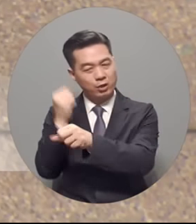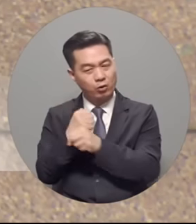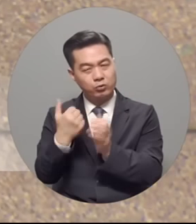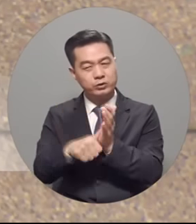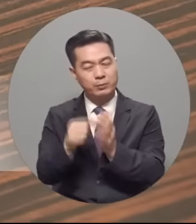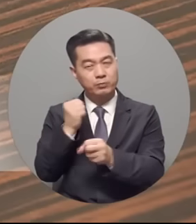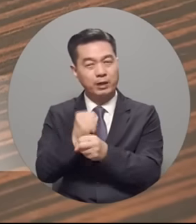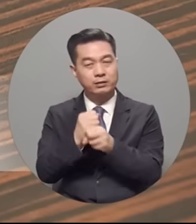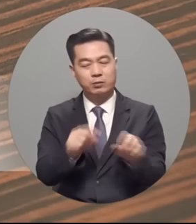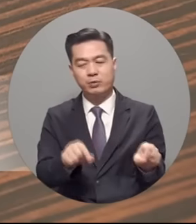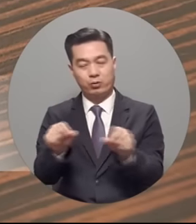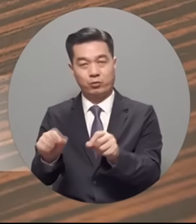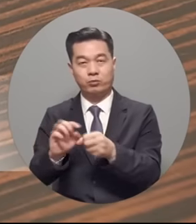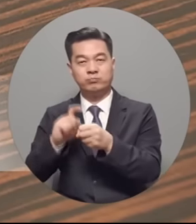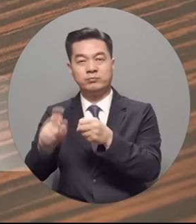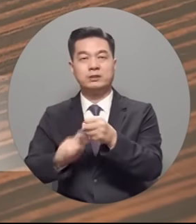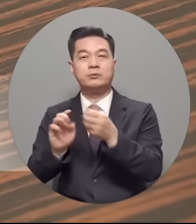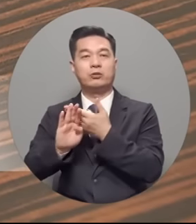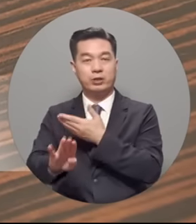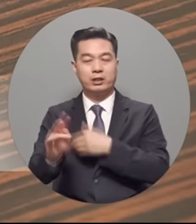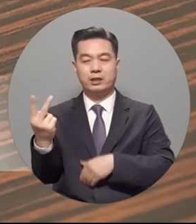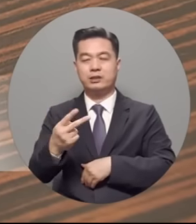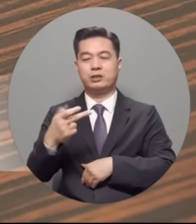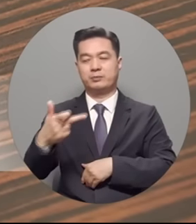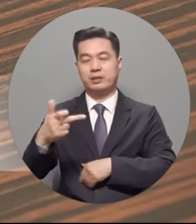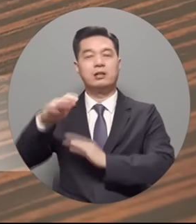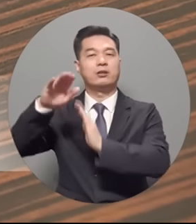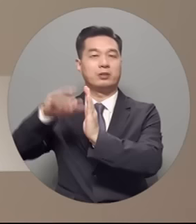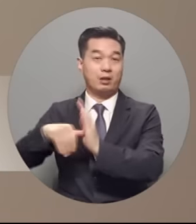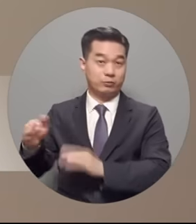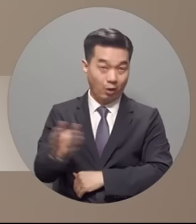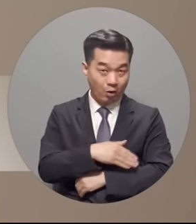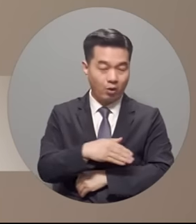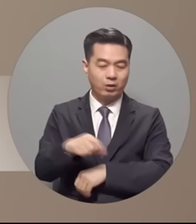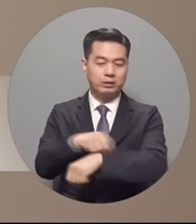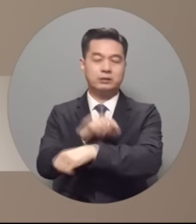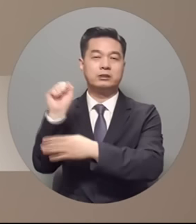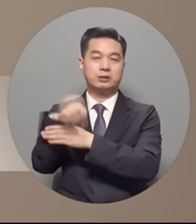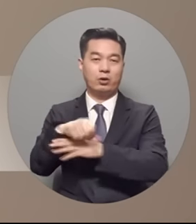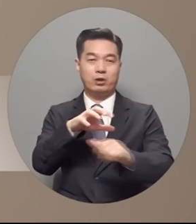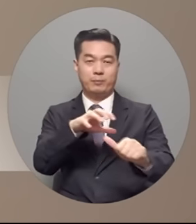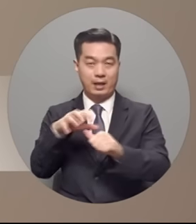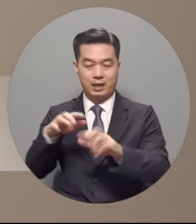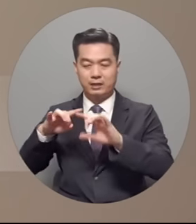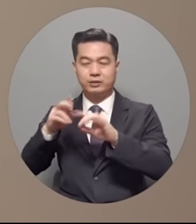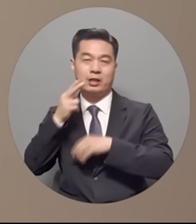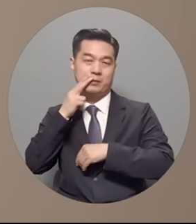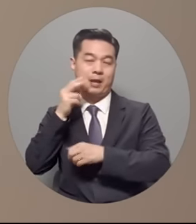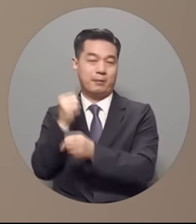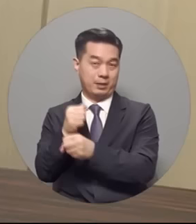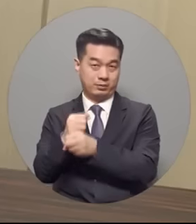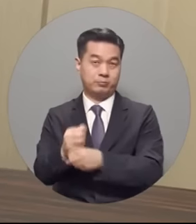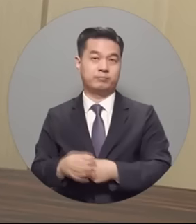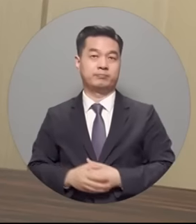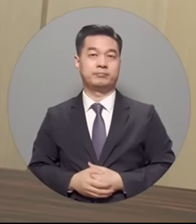미뤘고 10년 뒤인 지난 2017년에야 해당 특허를 토대로 한 전자담배를 출시했습니다. 그 사이